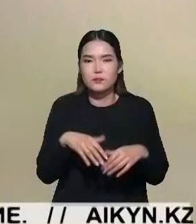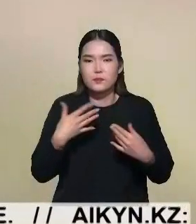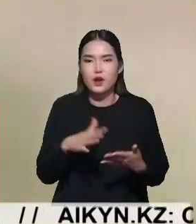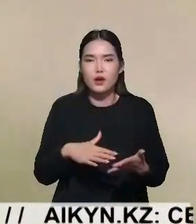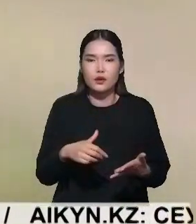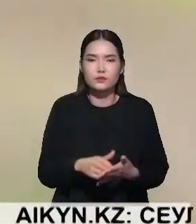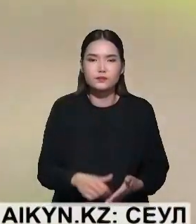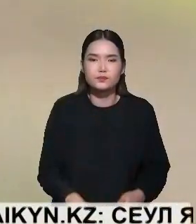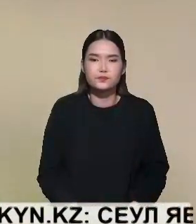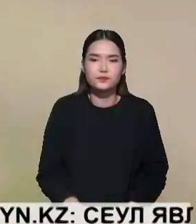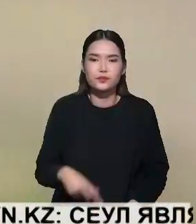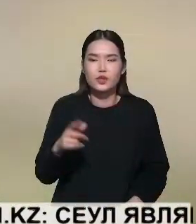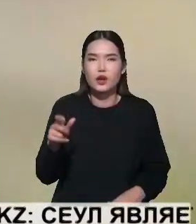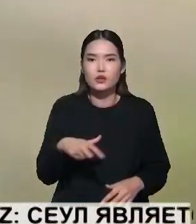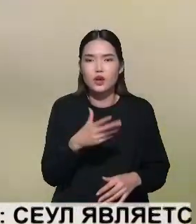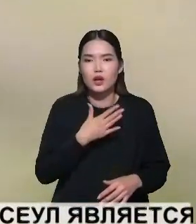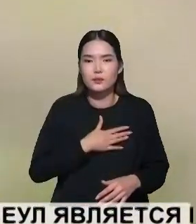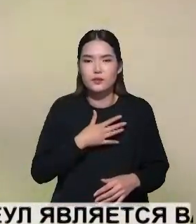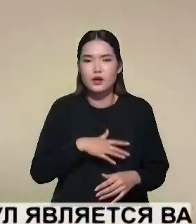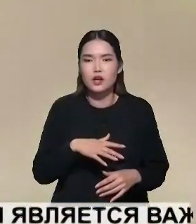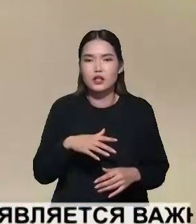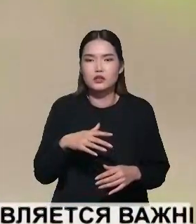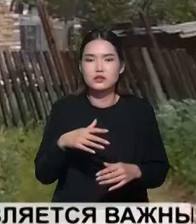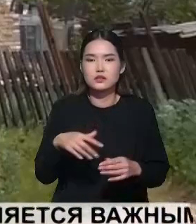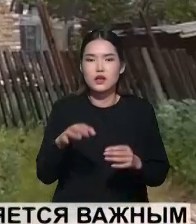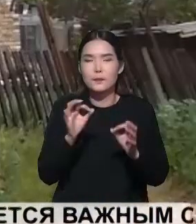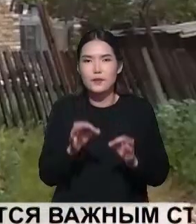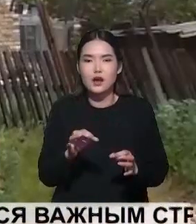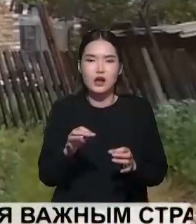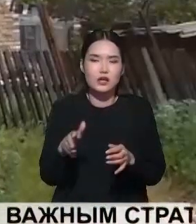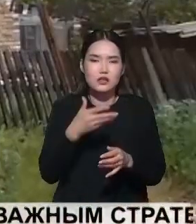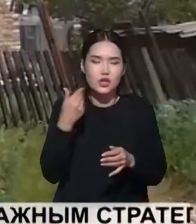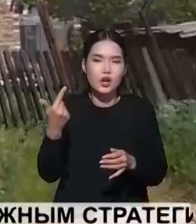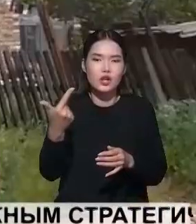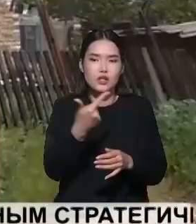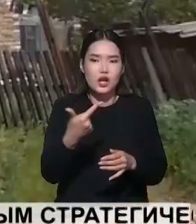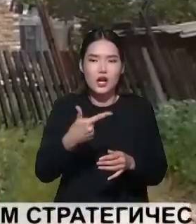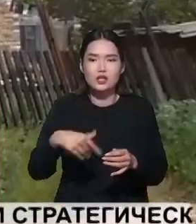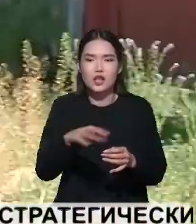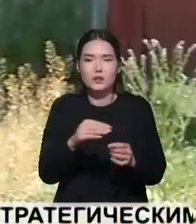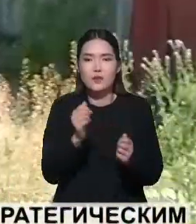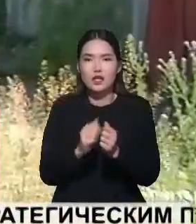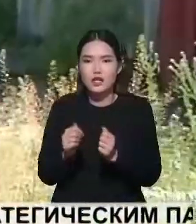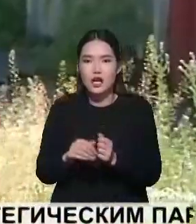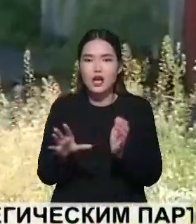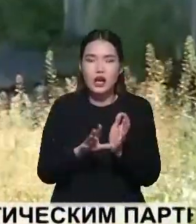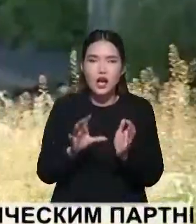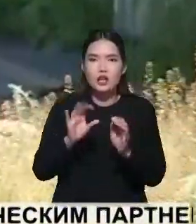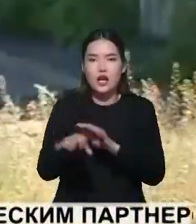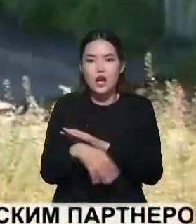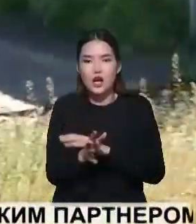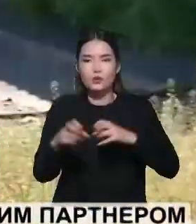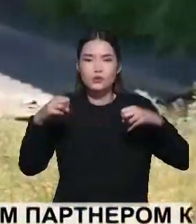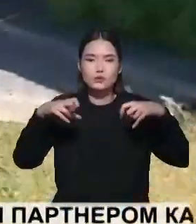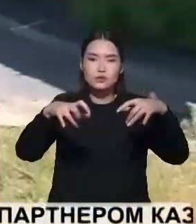Лужи мерят, а не провалить. Кроме угрожающе висящих проводов и отсутствия уличного освещения,